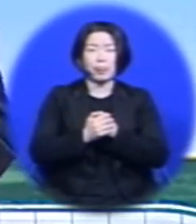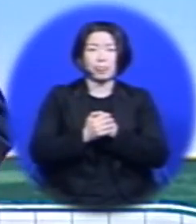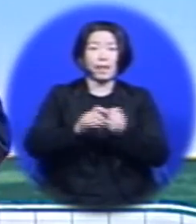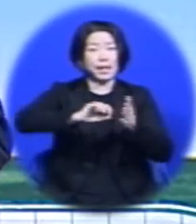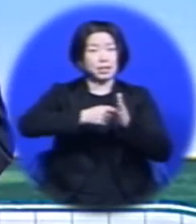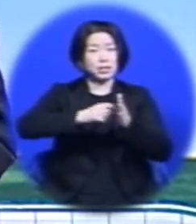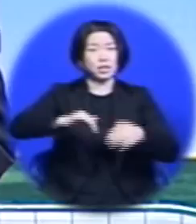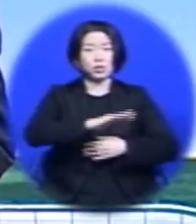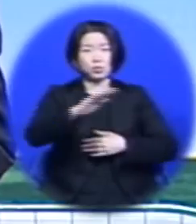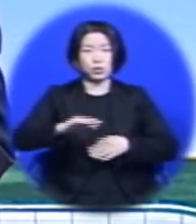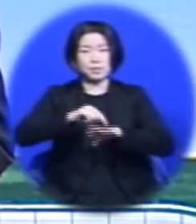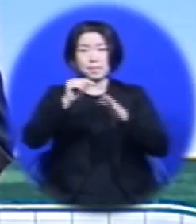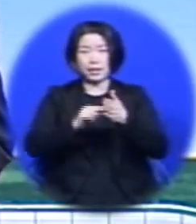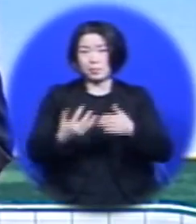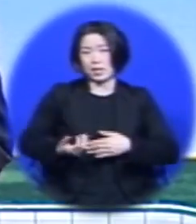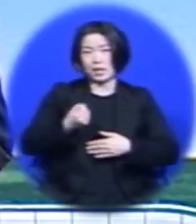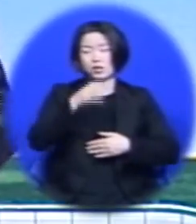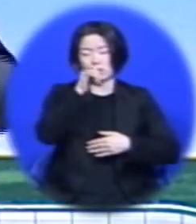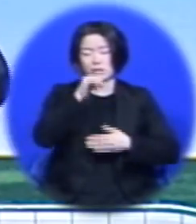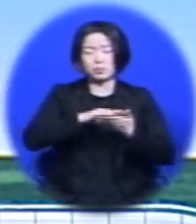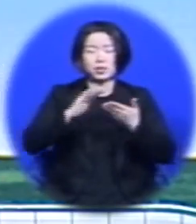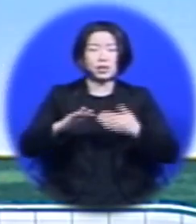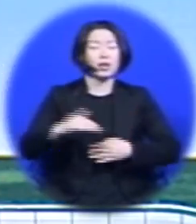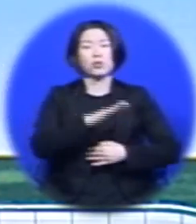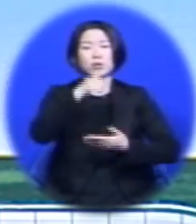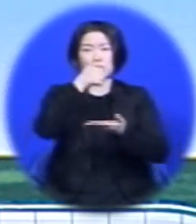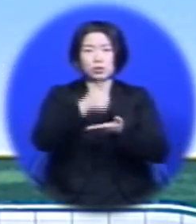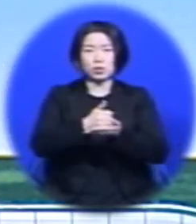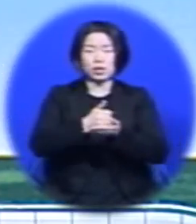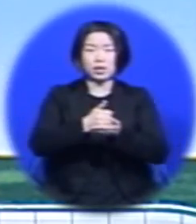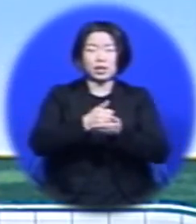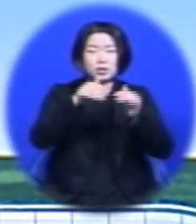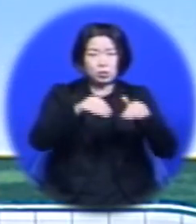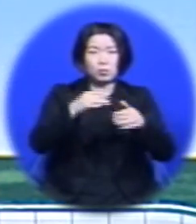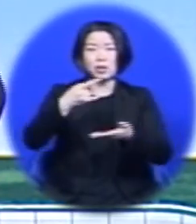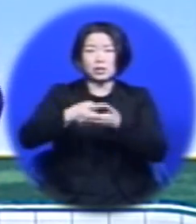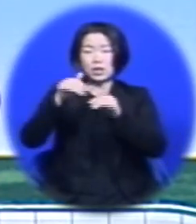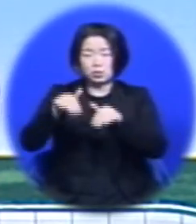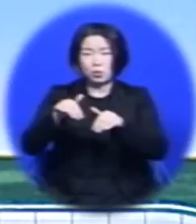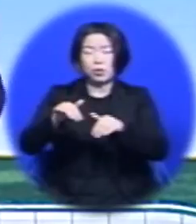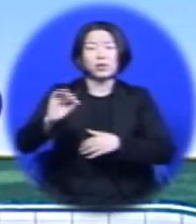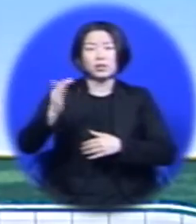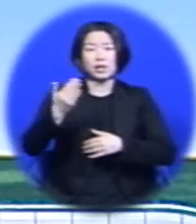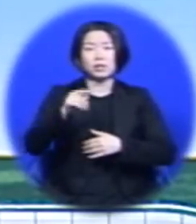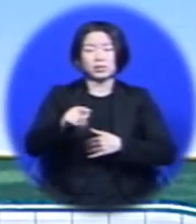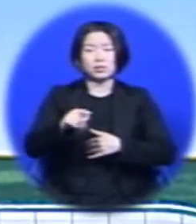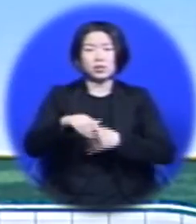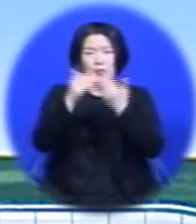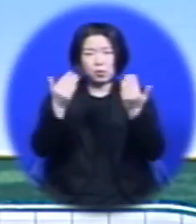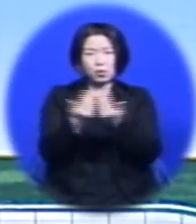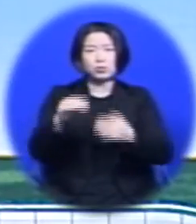열쇠는 우리 마음이 가지고 있습니다 우리가 제일 종이 된 약 의 일종이 되냐 하는 것은 전적으로 우리 마음이